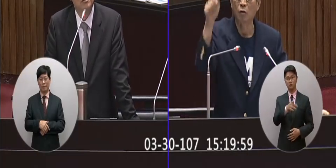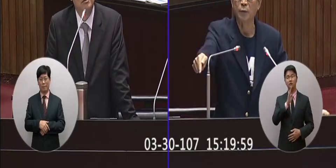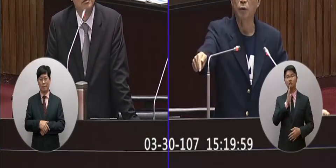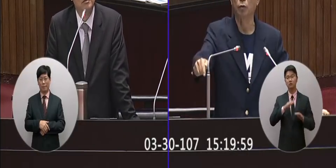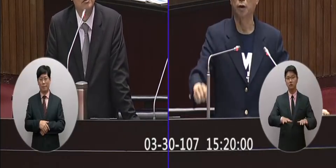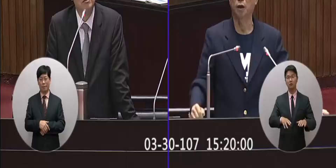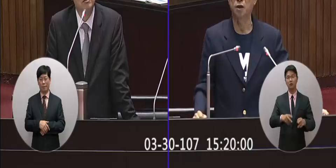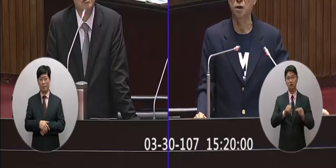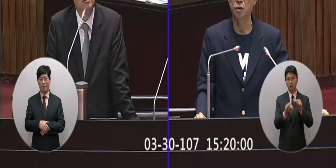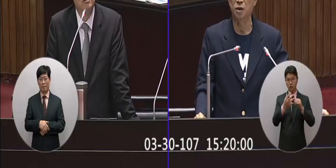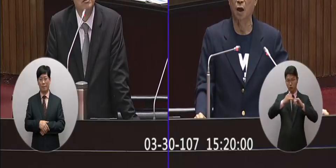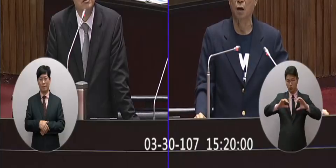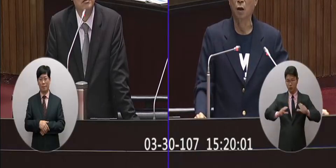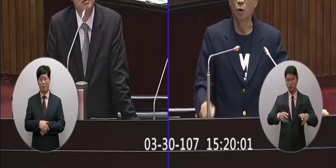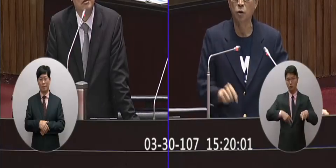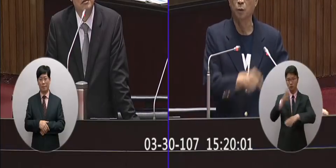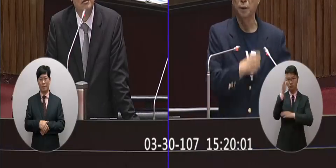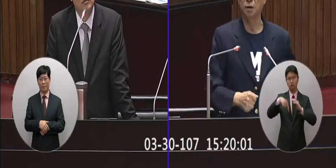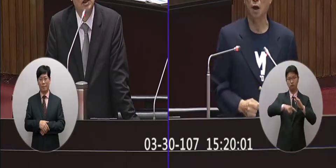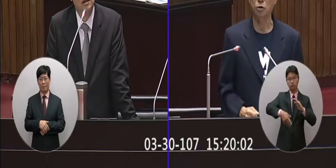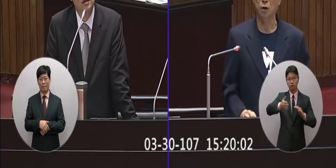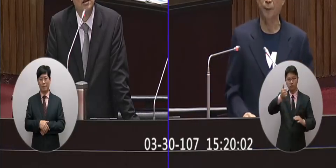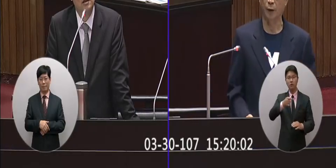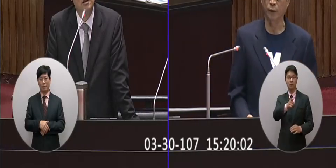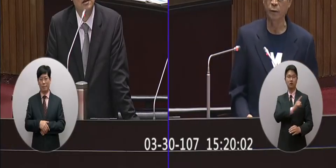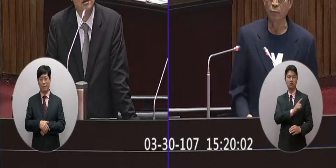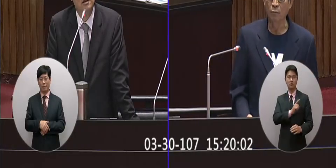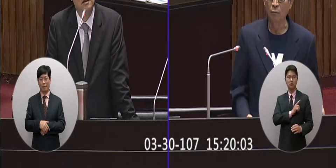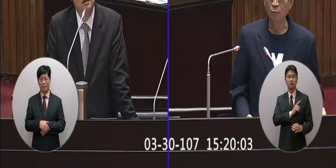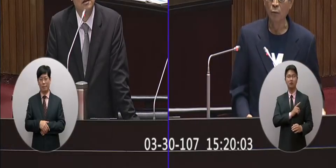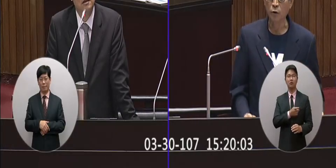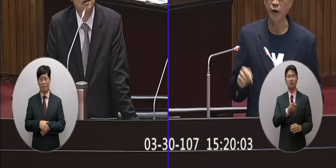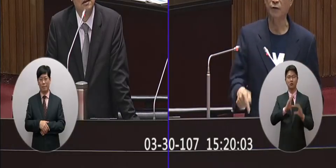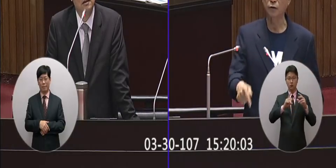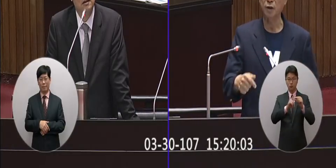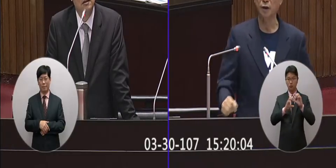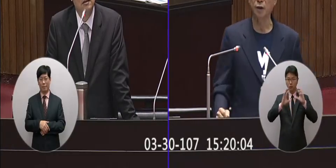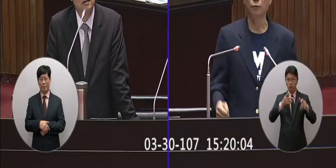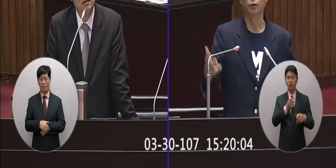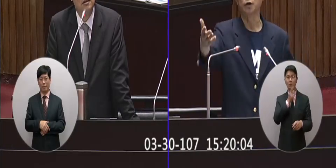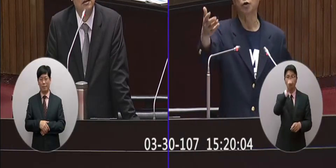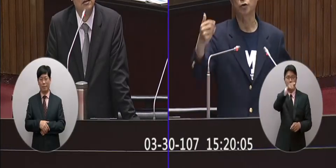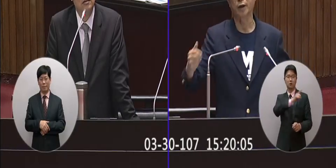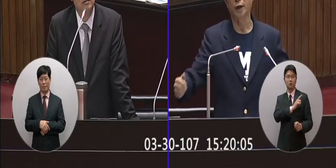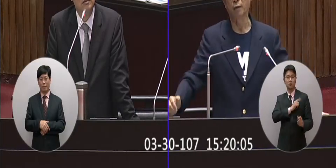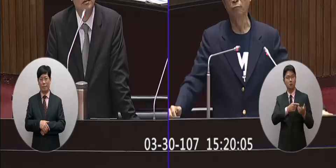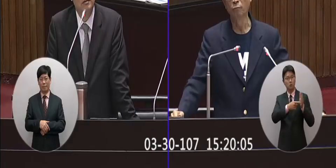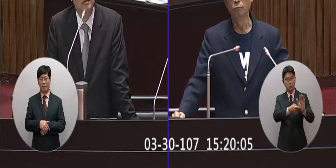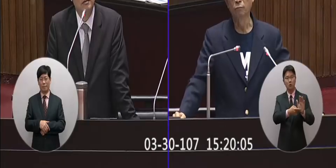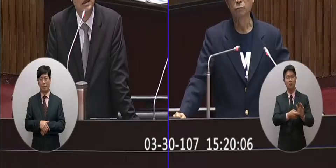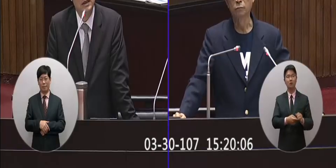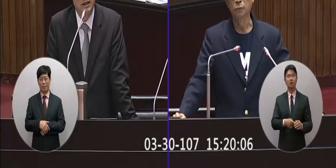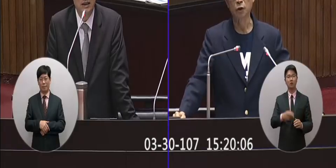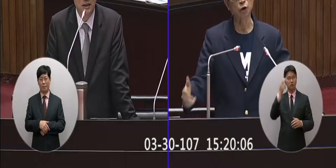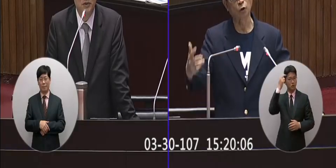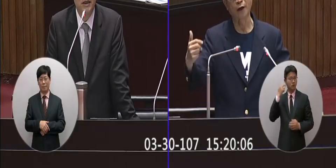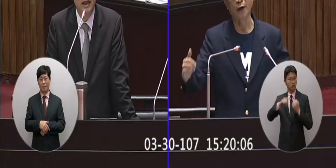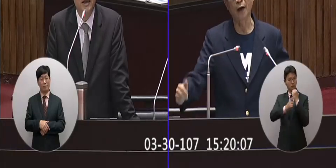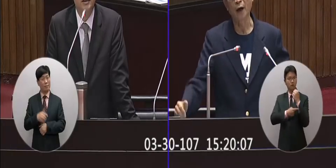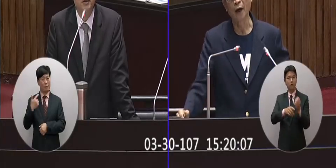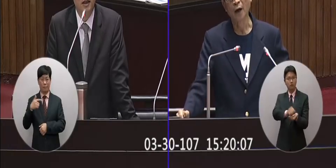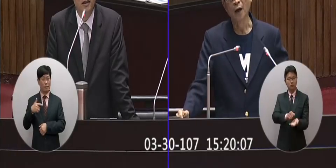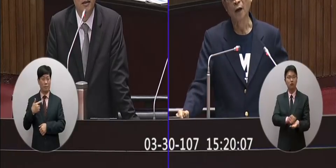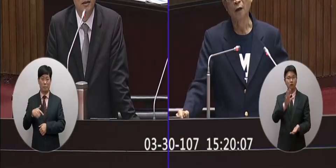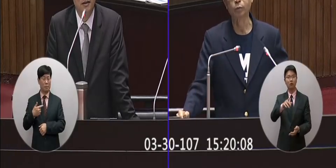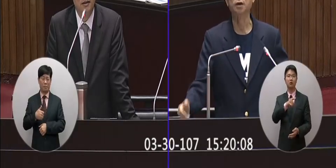你就是中华民国的一个行政院长。为什么不能讲一中各表呢？宪法就这样定了，否则你修宪呢？ 事实不